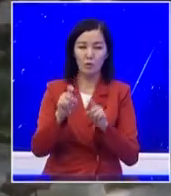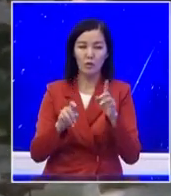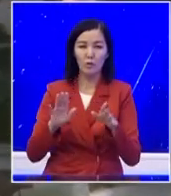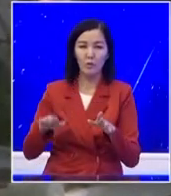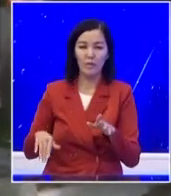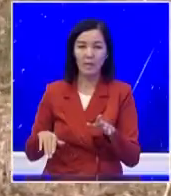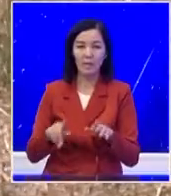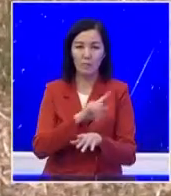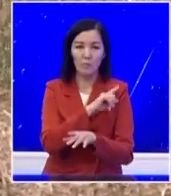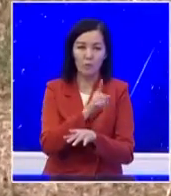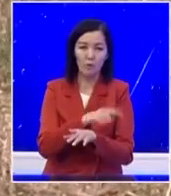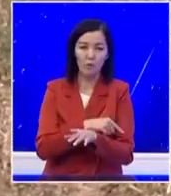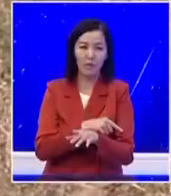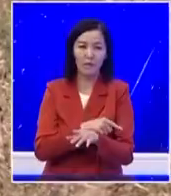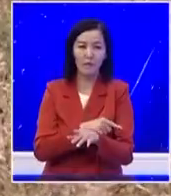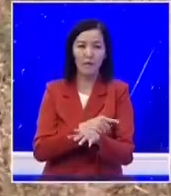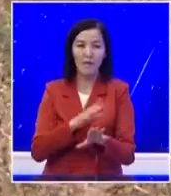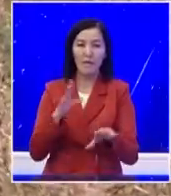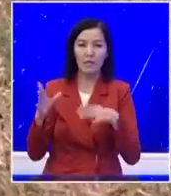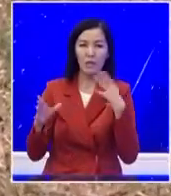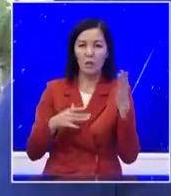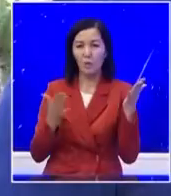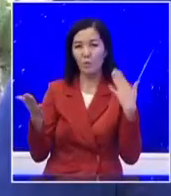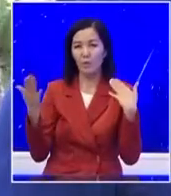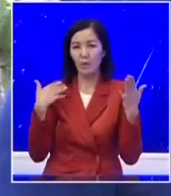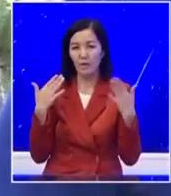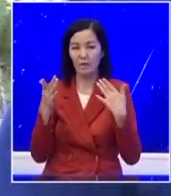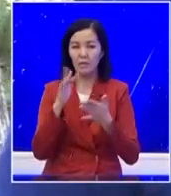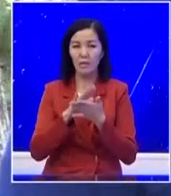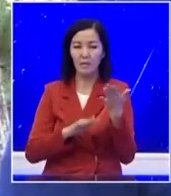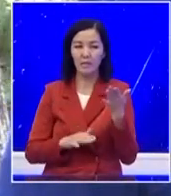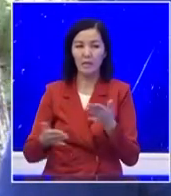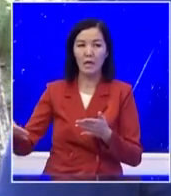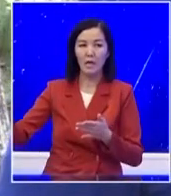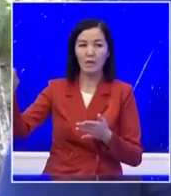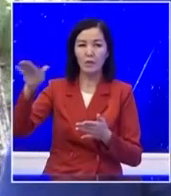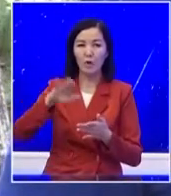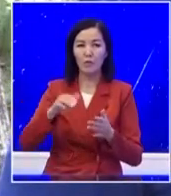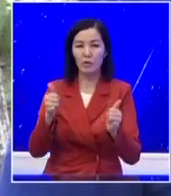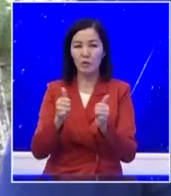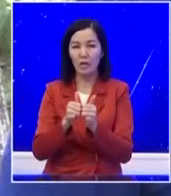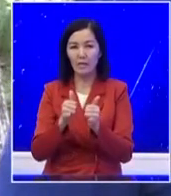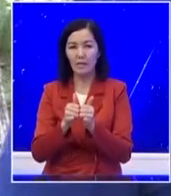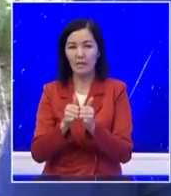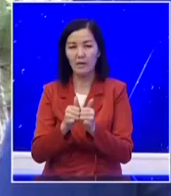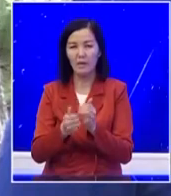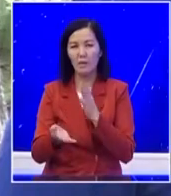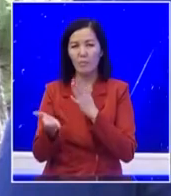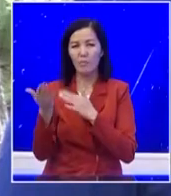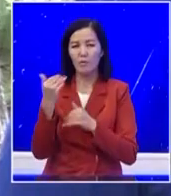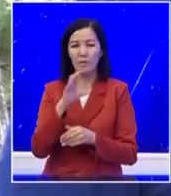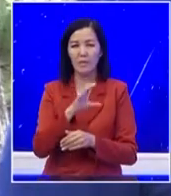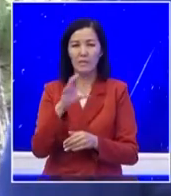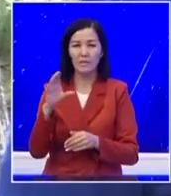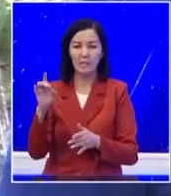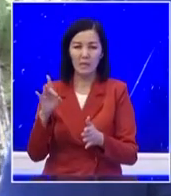Артынша бұлшық етті күшейтетін бірнеше тәсілдерді орындатады. Талды елді мекенге келген себебім Совет үкіметі кезінде Қазақстан